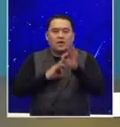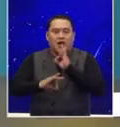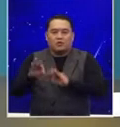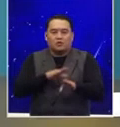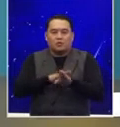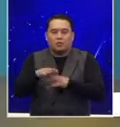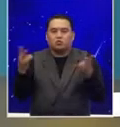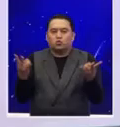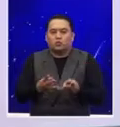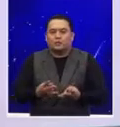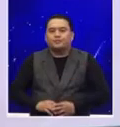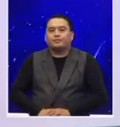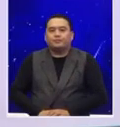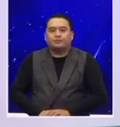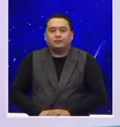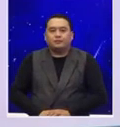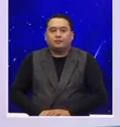лекарствами.